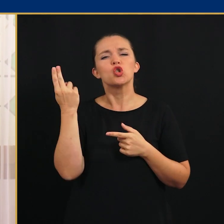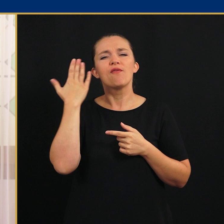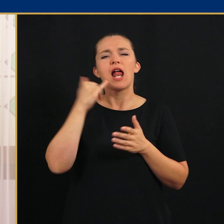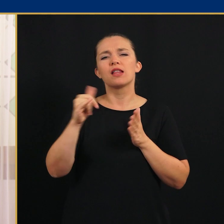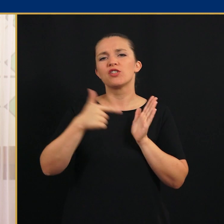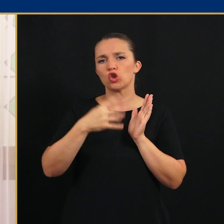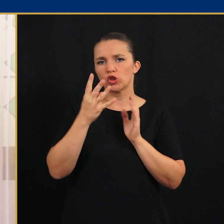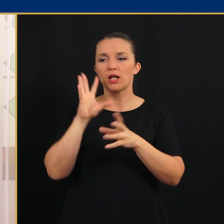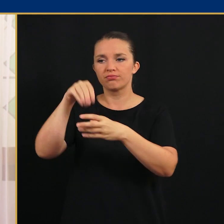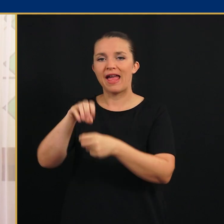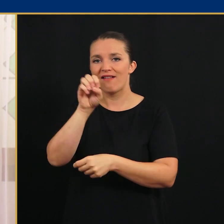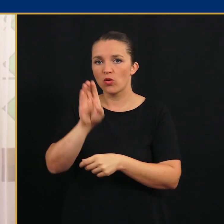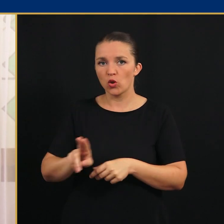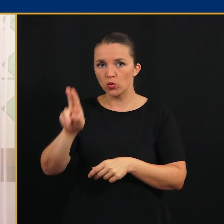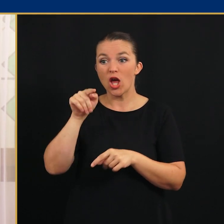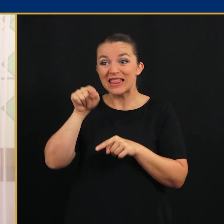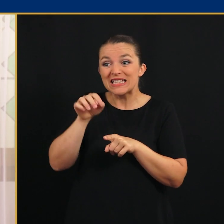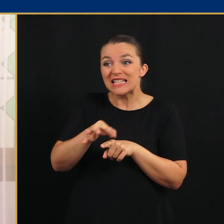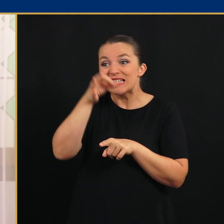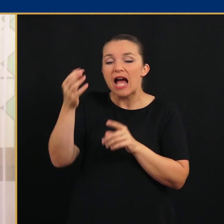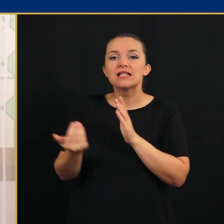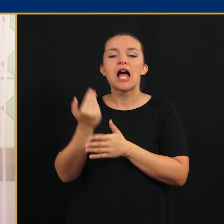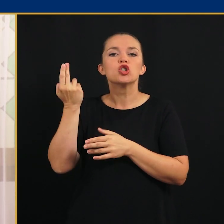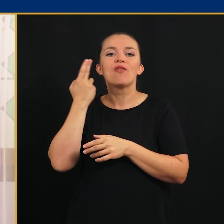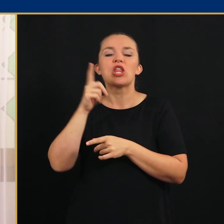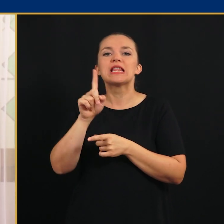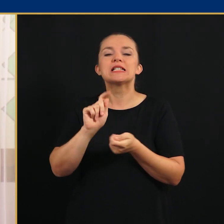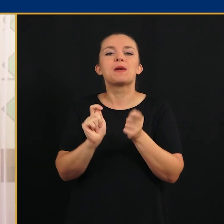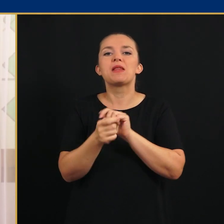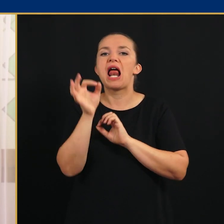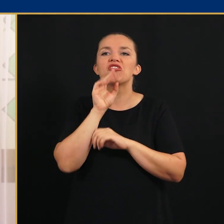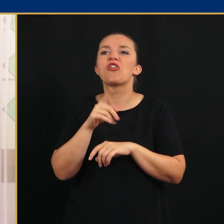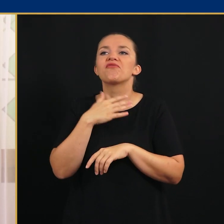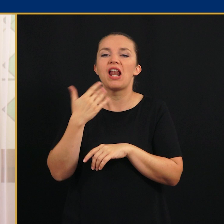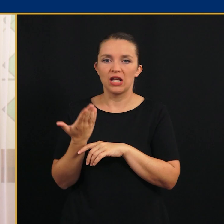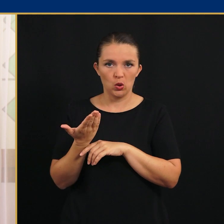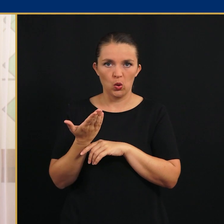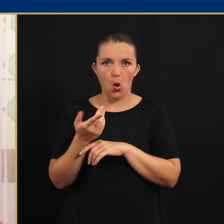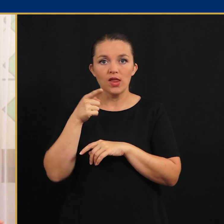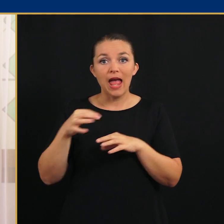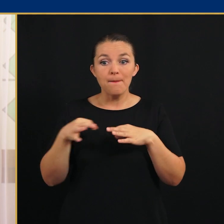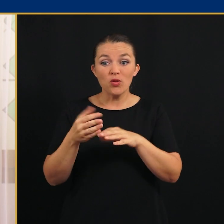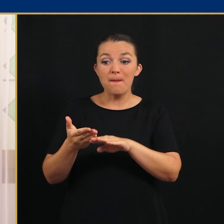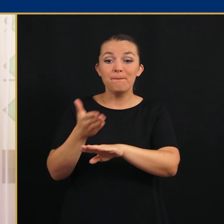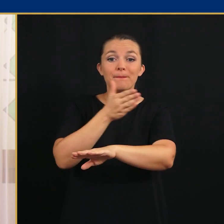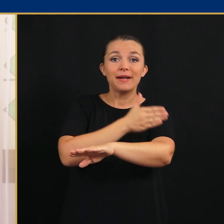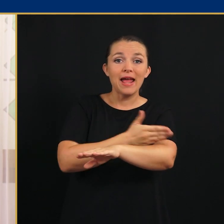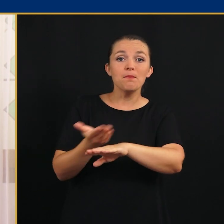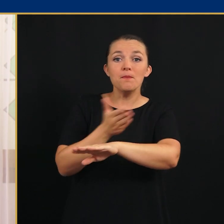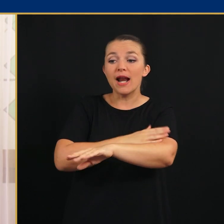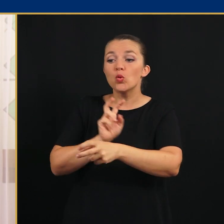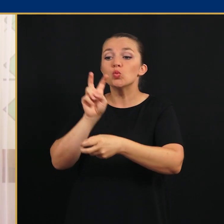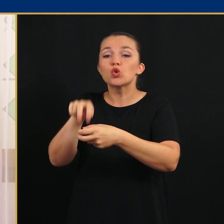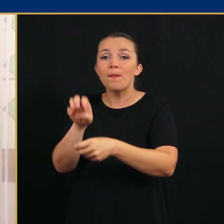leta 2004 vstopila v Evropsko unijo, se na tisti dan za Slovenijo ni spremenilo nič kaj dosti. Ta pot pred